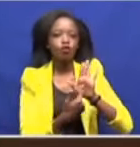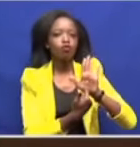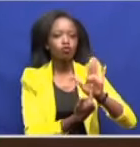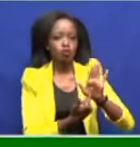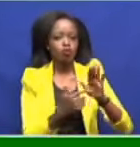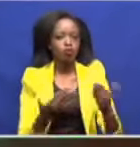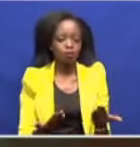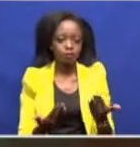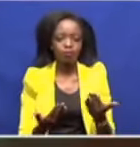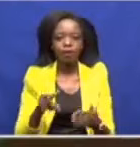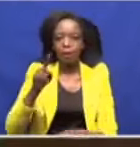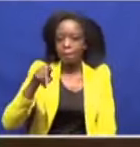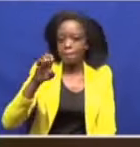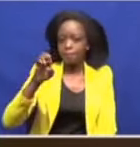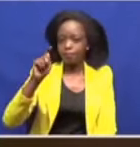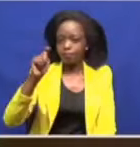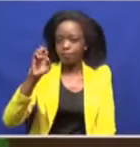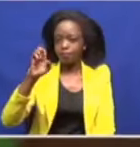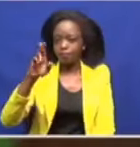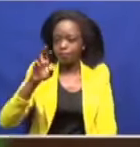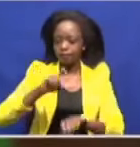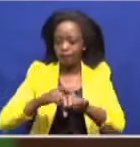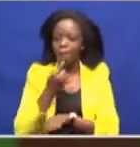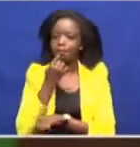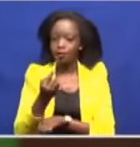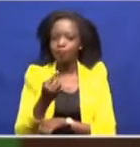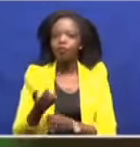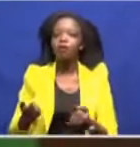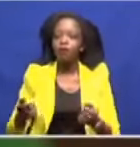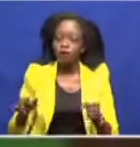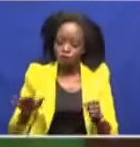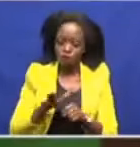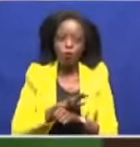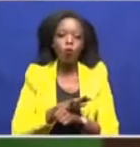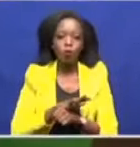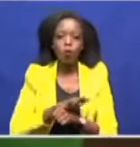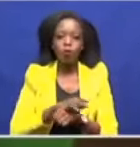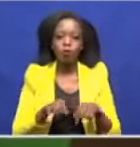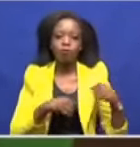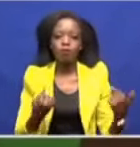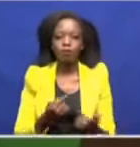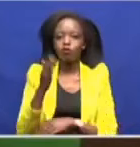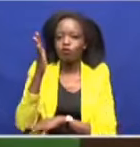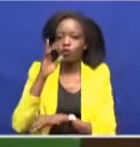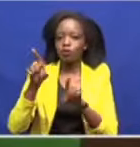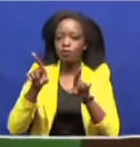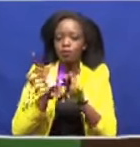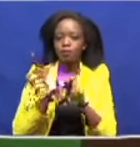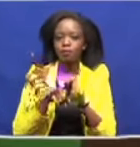kwamba Petro anaposema haya maneno amejazwa Roho wa Mungu, kama vile